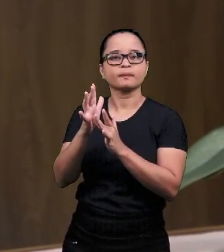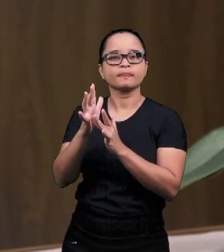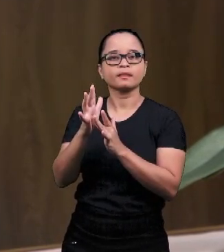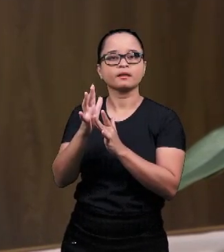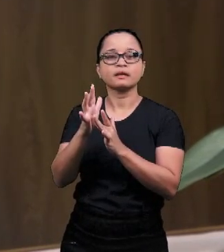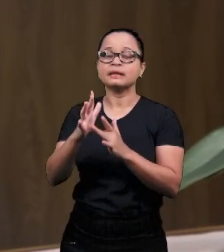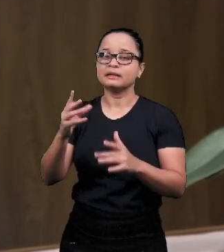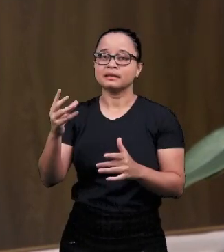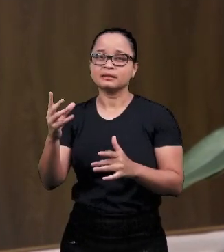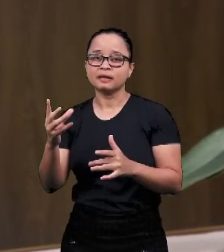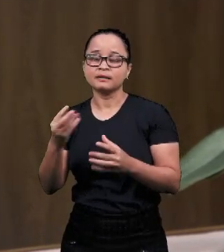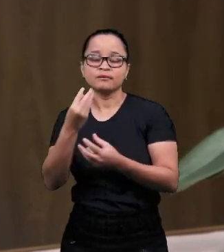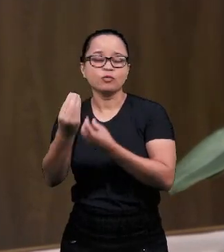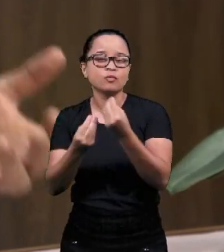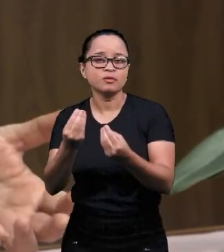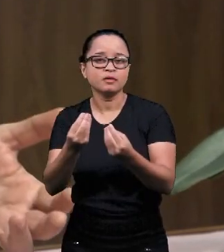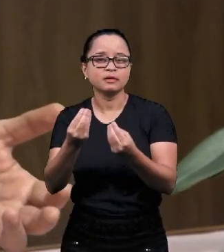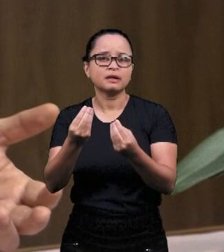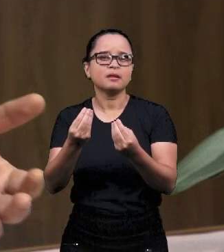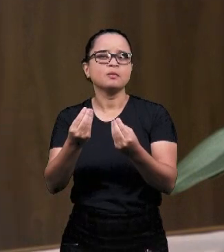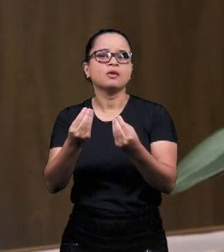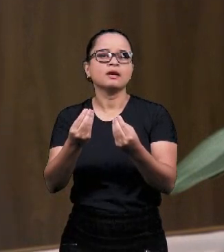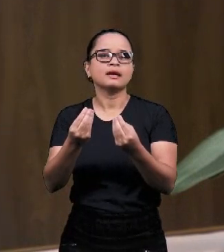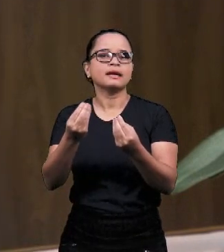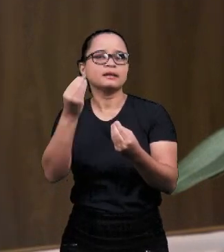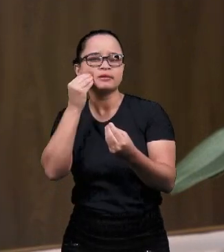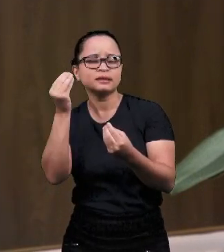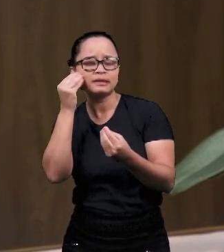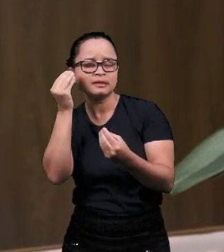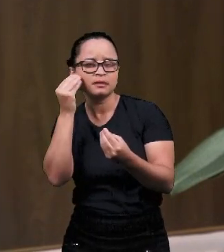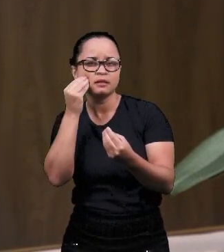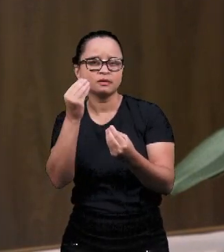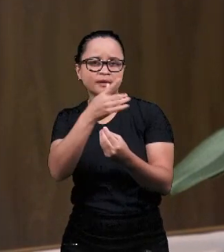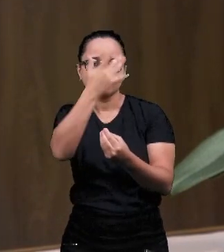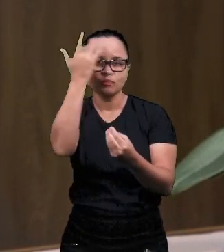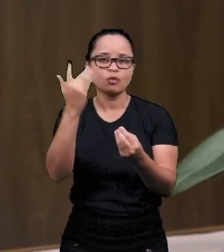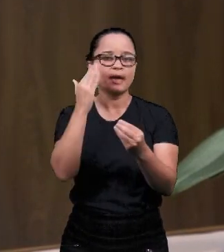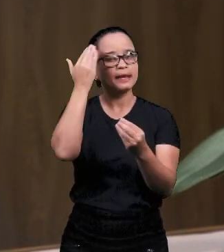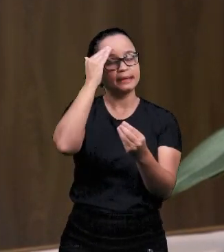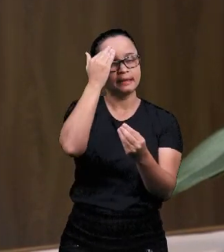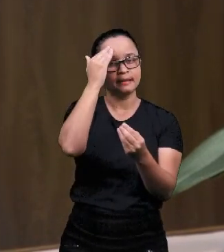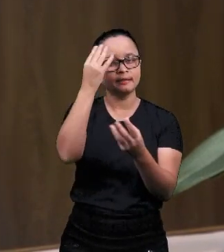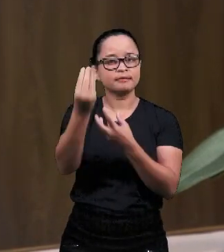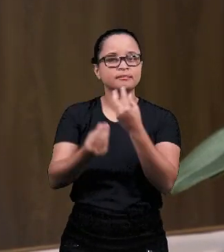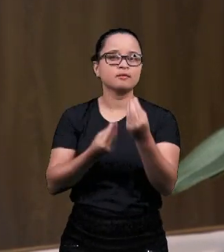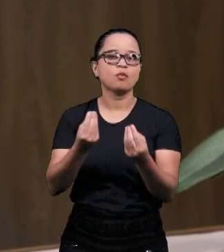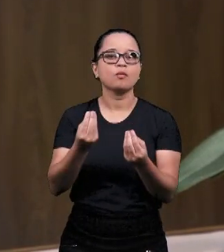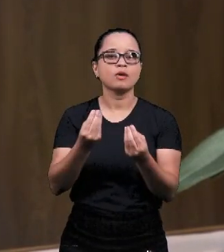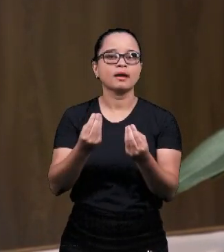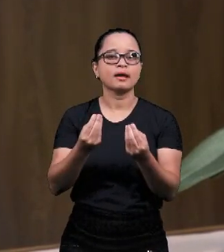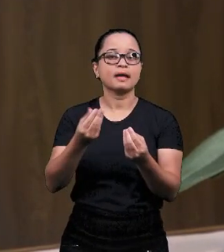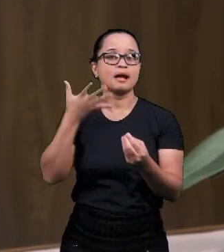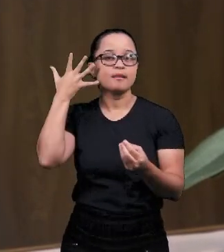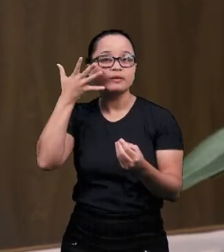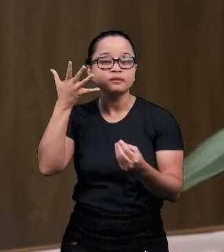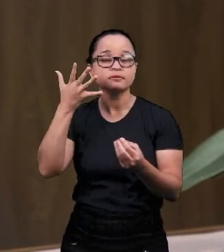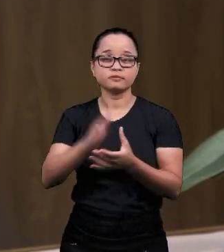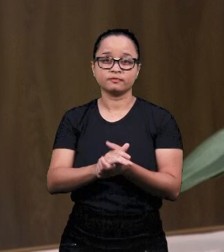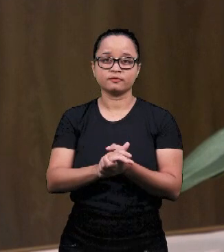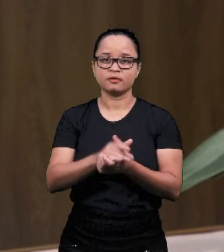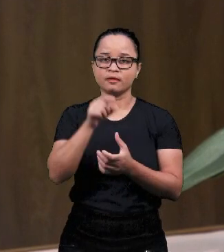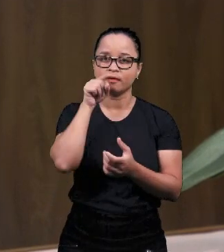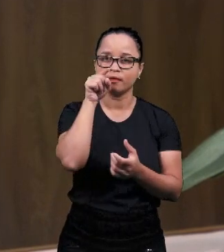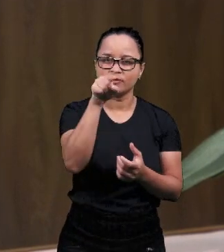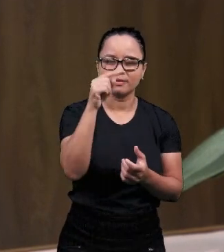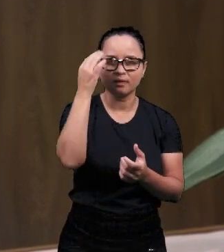Господь Иисус, Он пытался, да? Он донести до людей, чтобы люди поняли человеческими